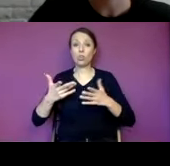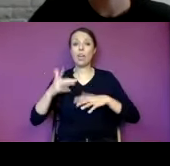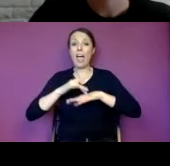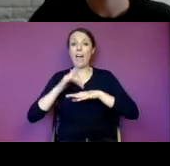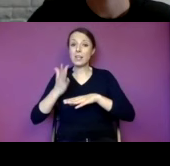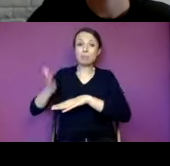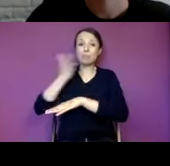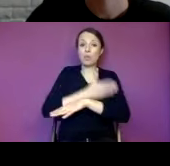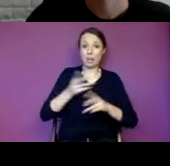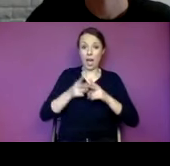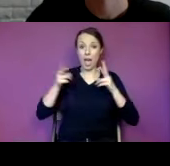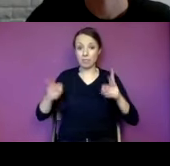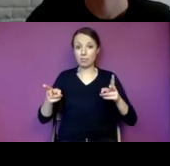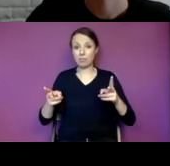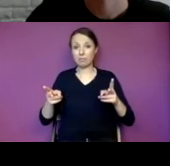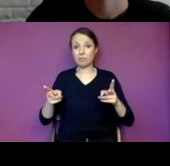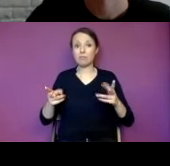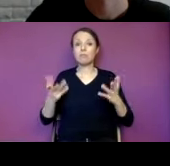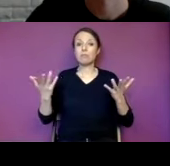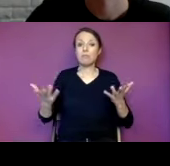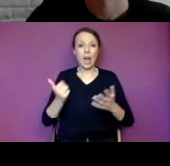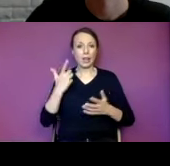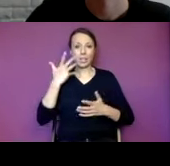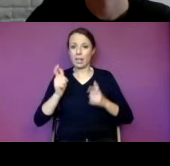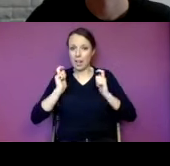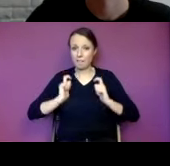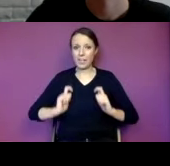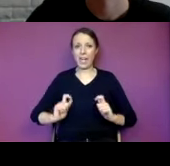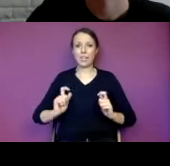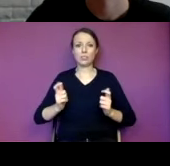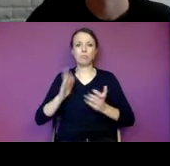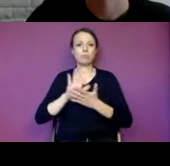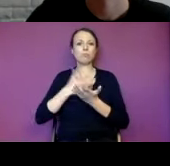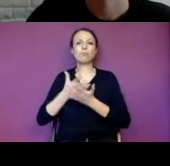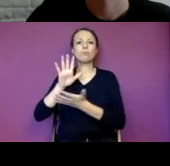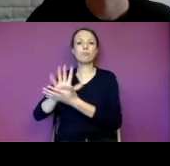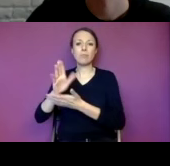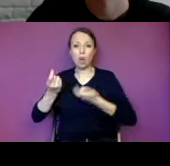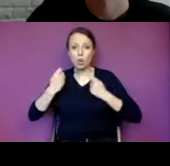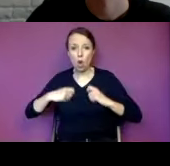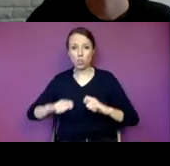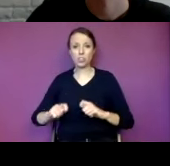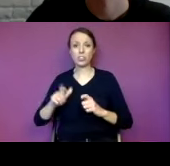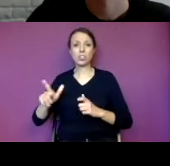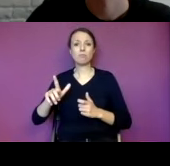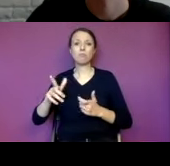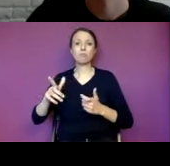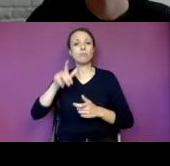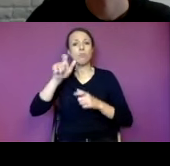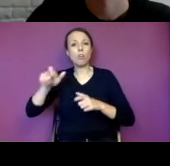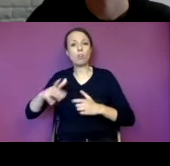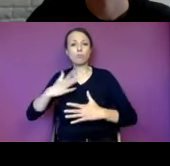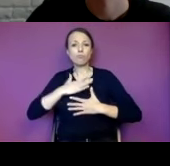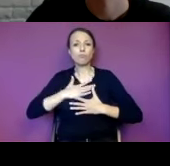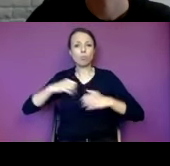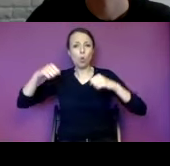premedytacją, prawda, pewnych wsi, zwłaszcza wsi rolniczych i gdzie był ten etos chłopski, prawda, były one właściwie